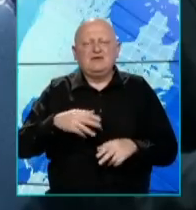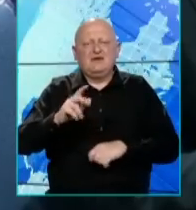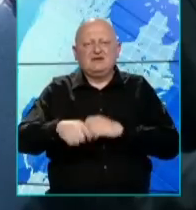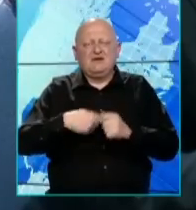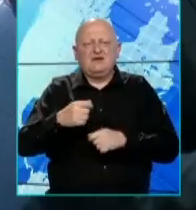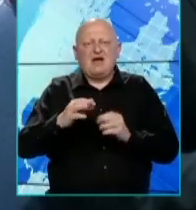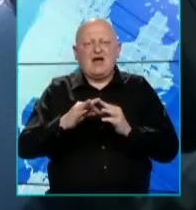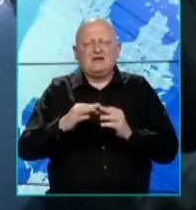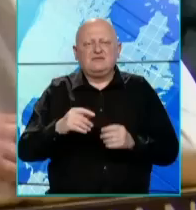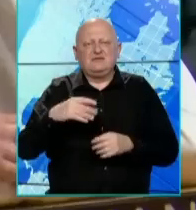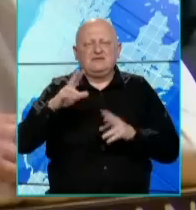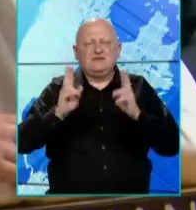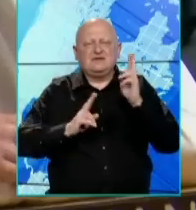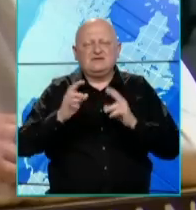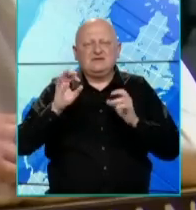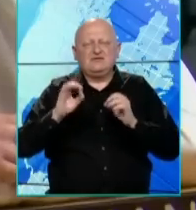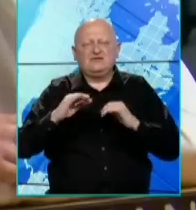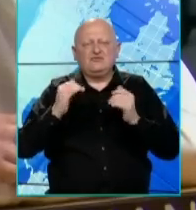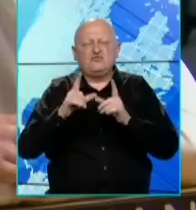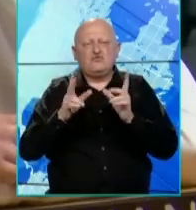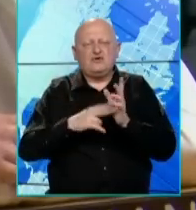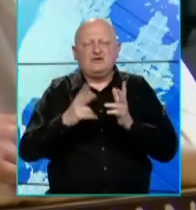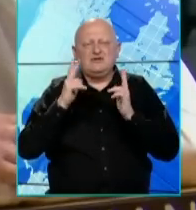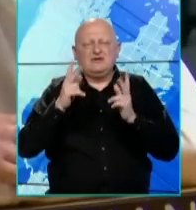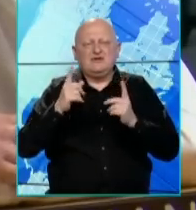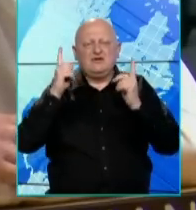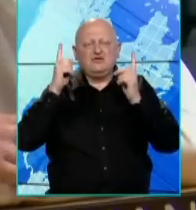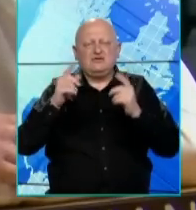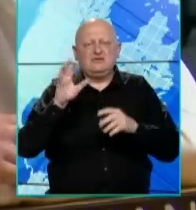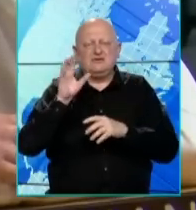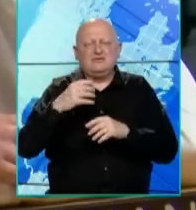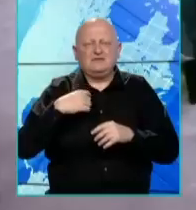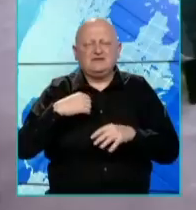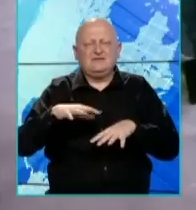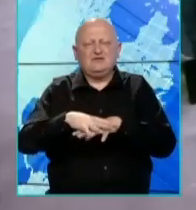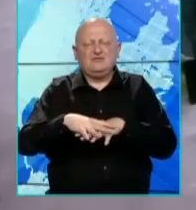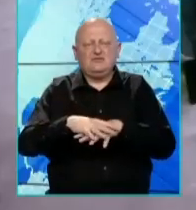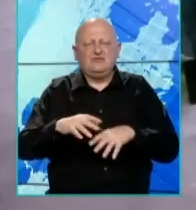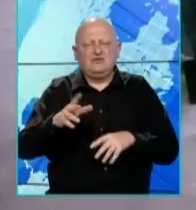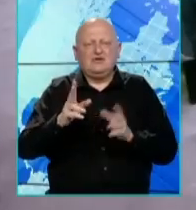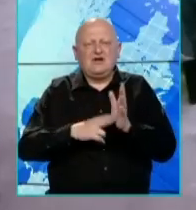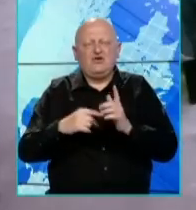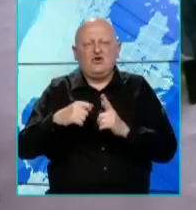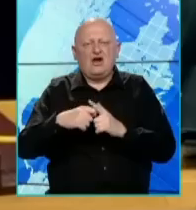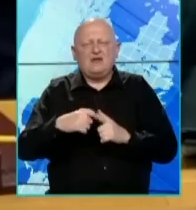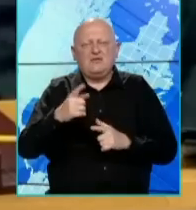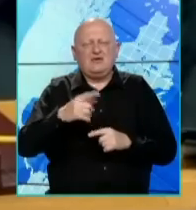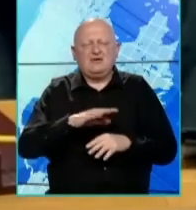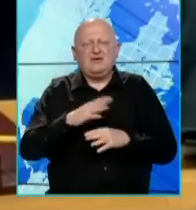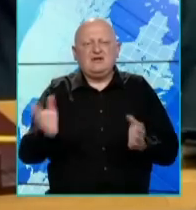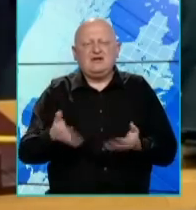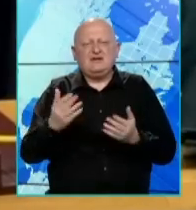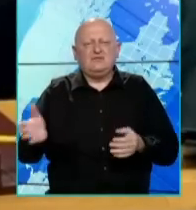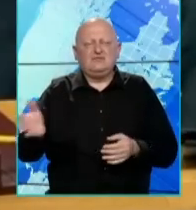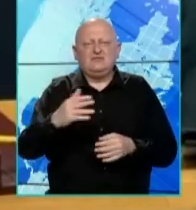vanjskih poslova Armenije je na sjednici Vijeća sigurnosti UN-a zatražio osudu napada na civilnu infrastrukturu u Nagorno-Karabahu, ali i